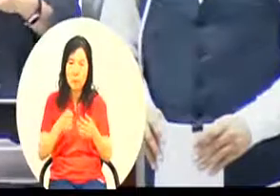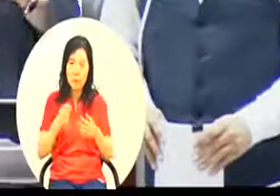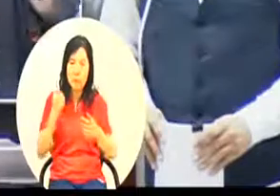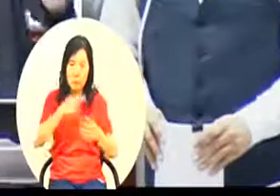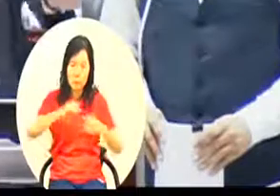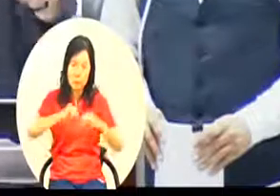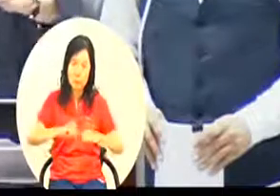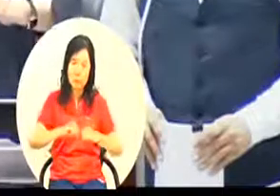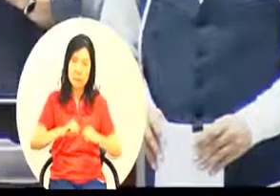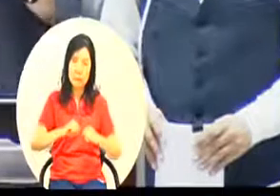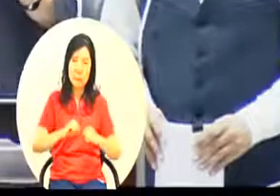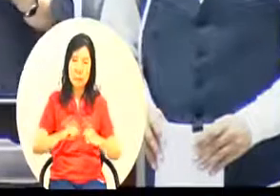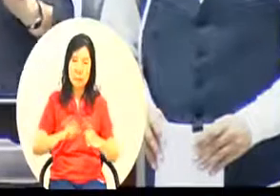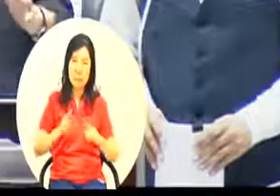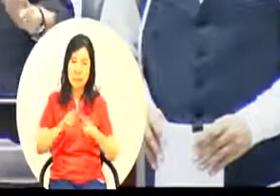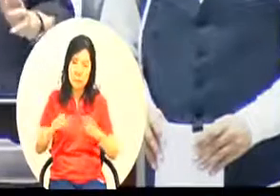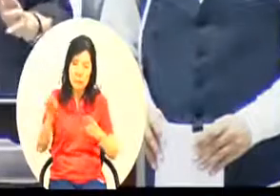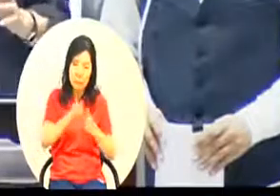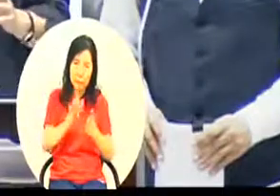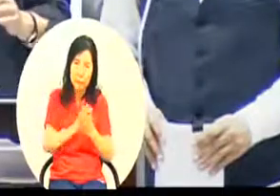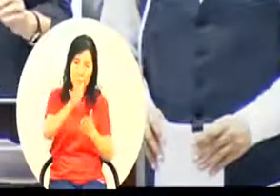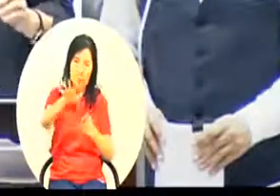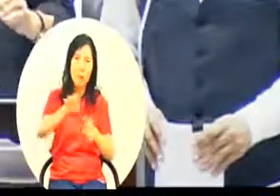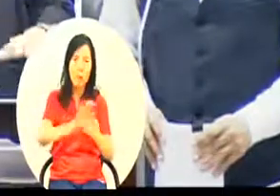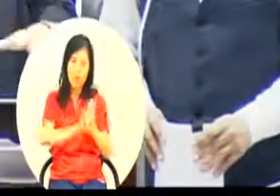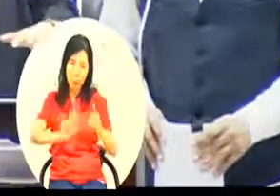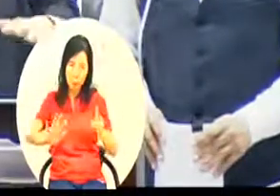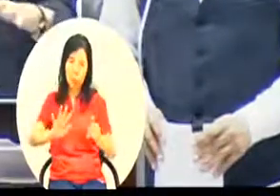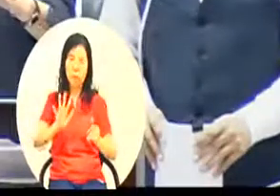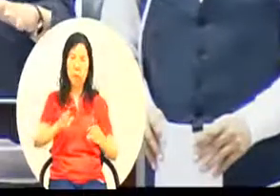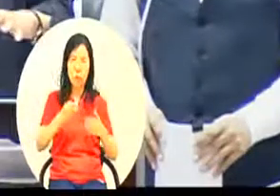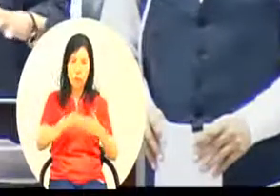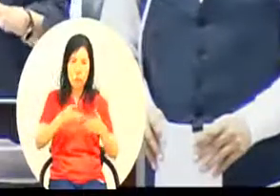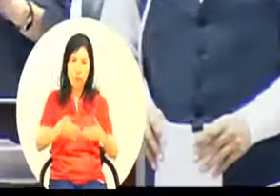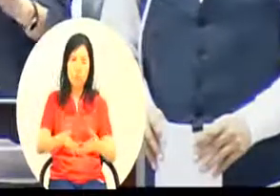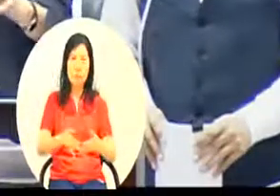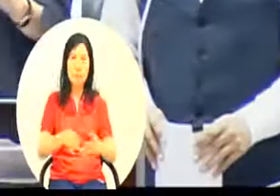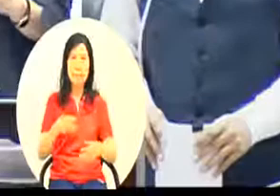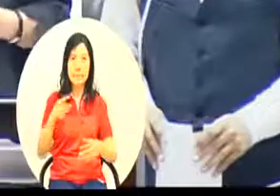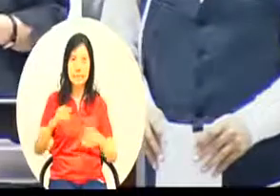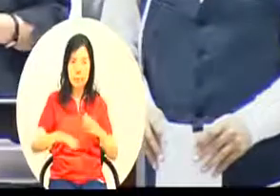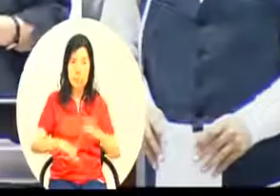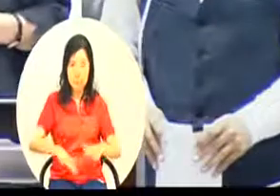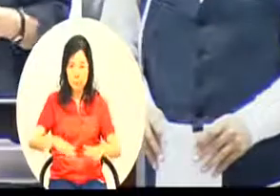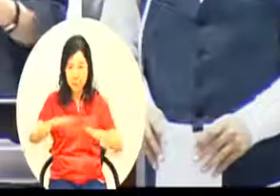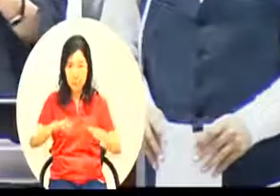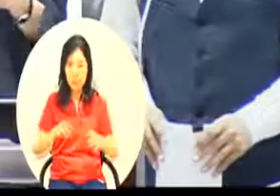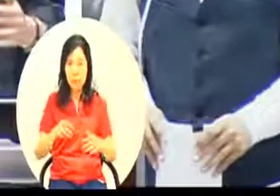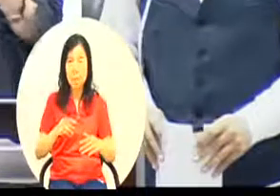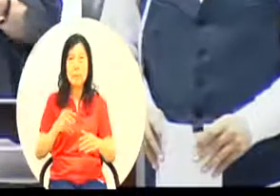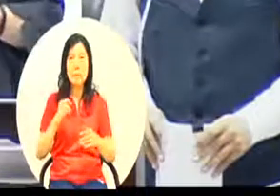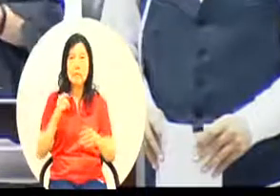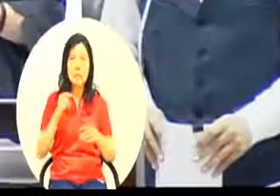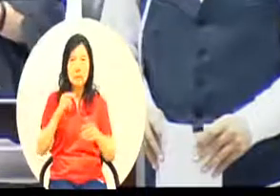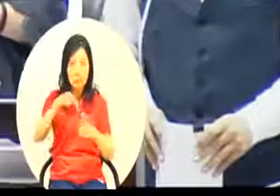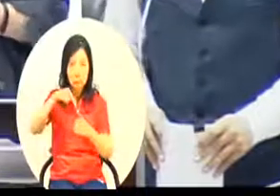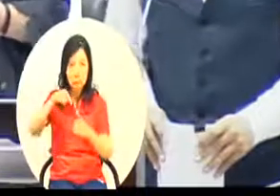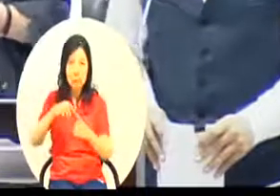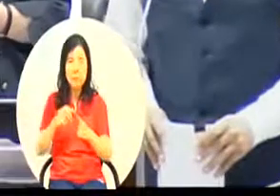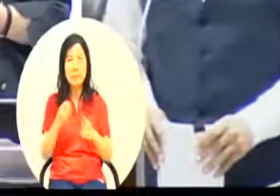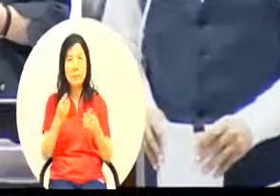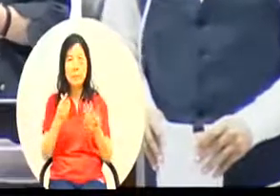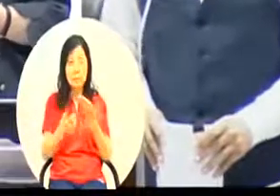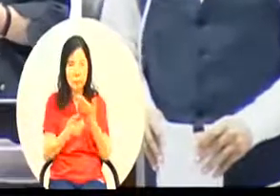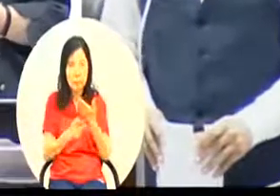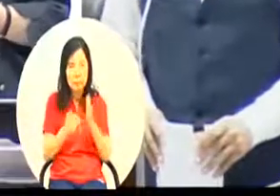康对他人生的未来很多的严重性，这个是必须从小让我们的孩子知道怎么拒绝。那